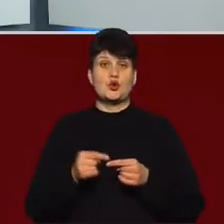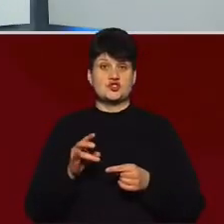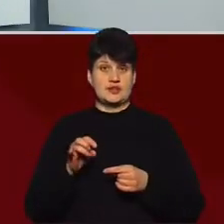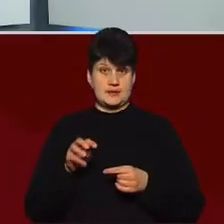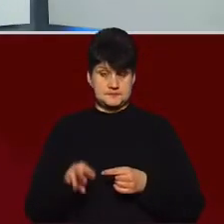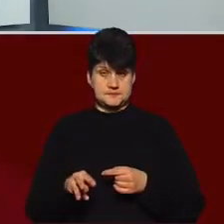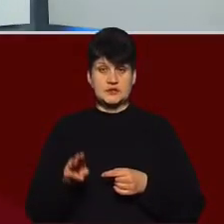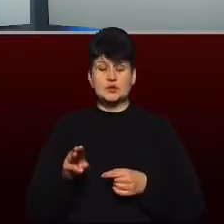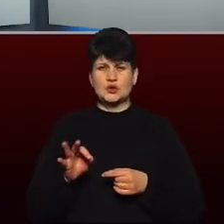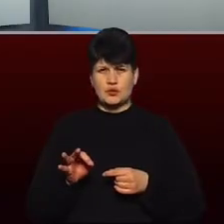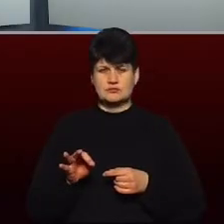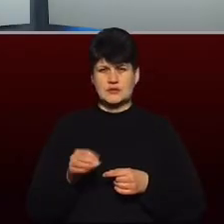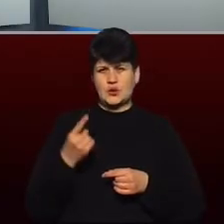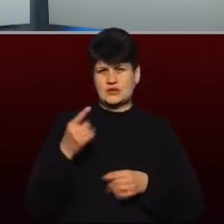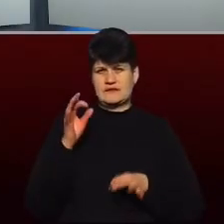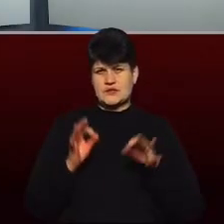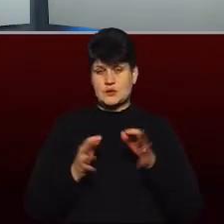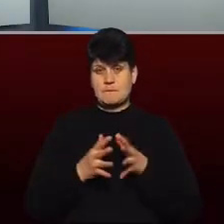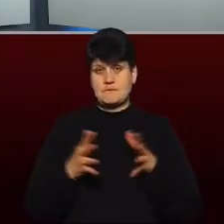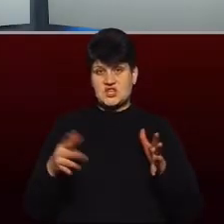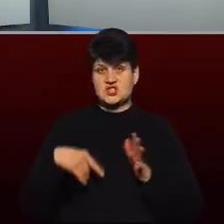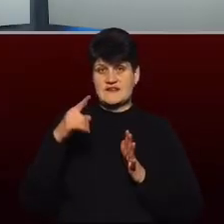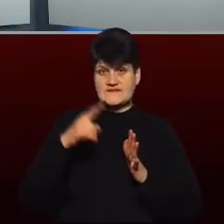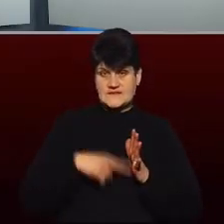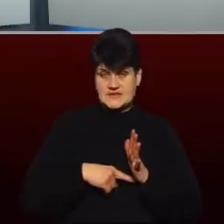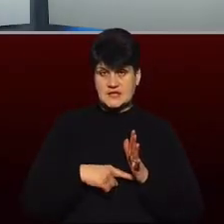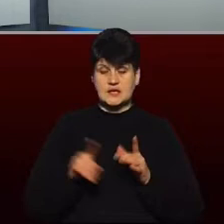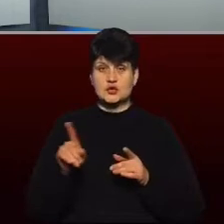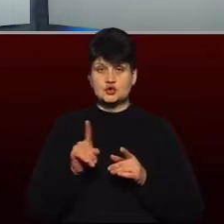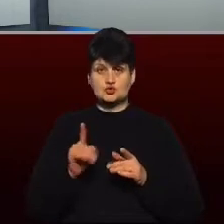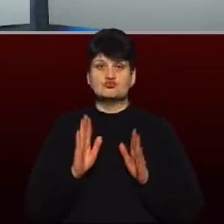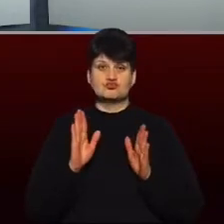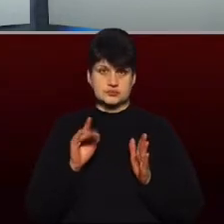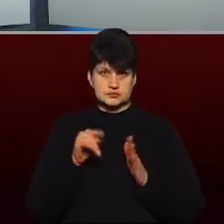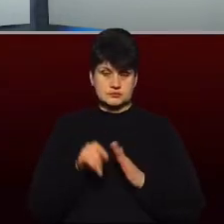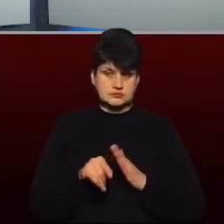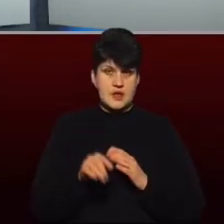на відсоток більше вірять, що інтервенція буде, а